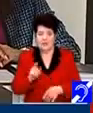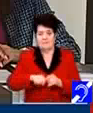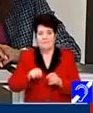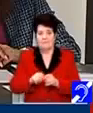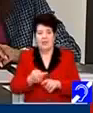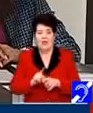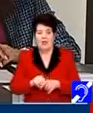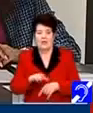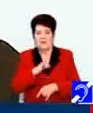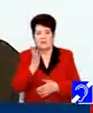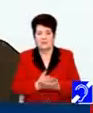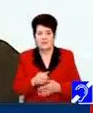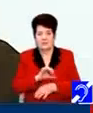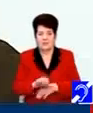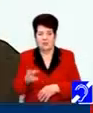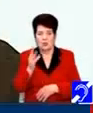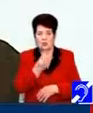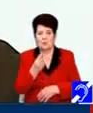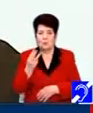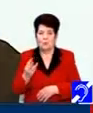gol printr-un simplu click la adresa